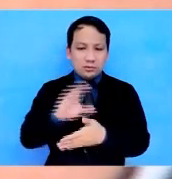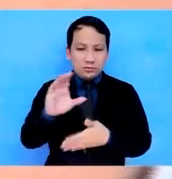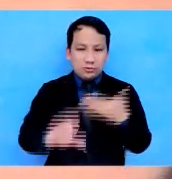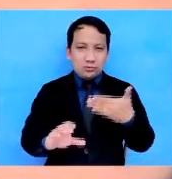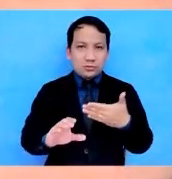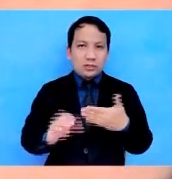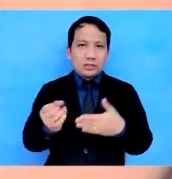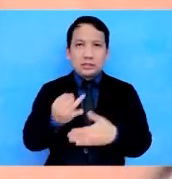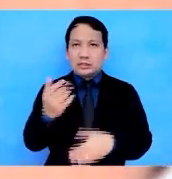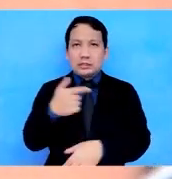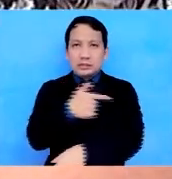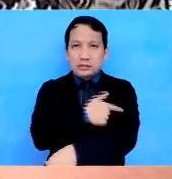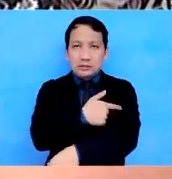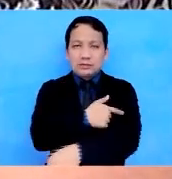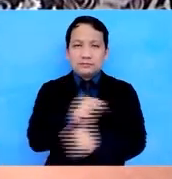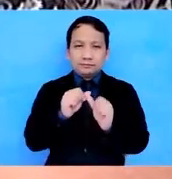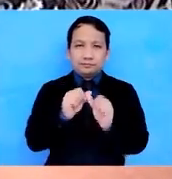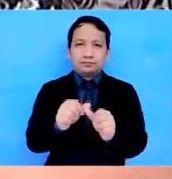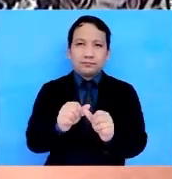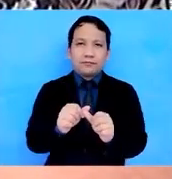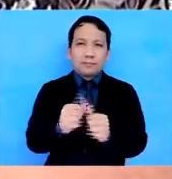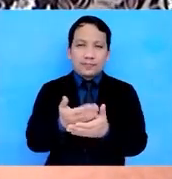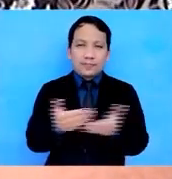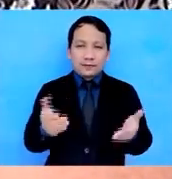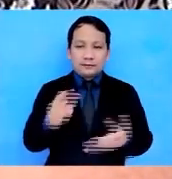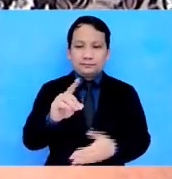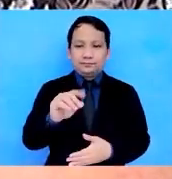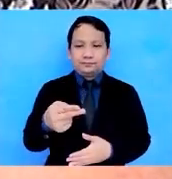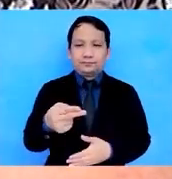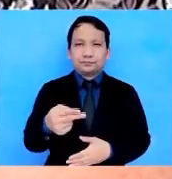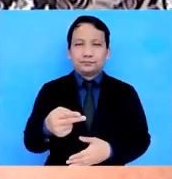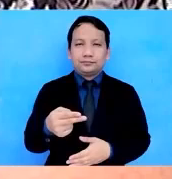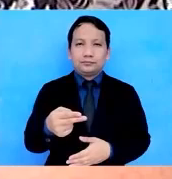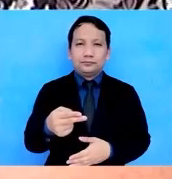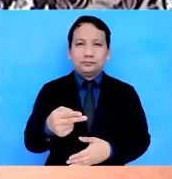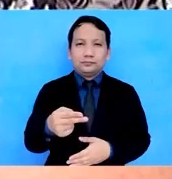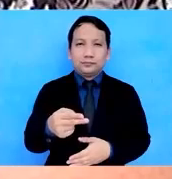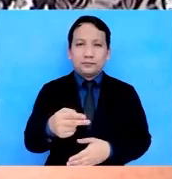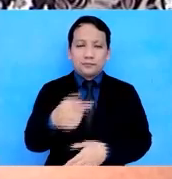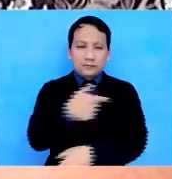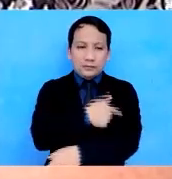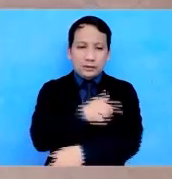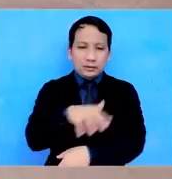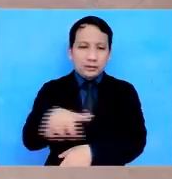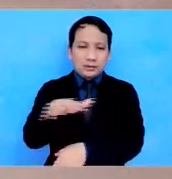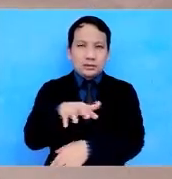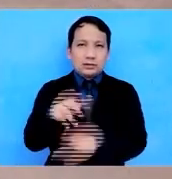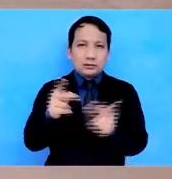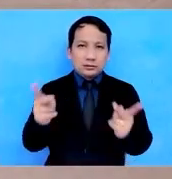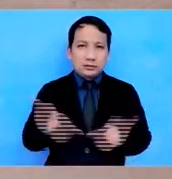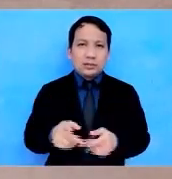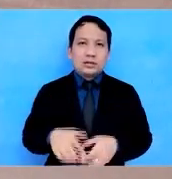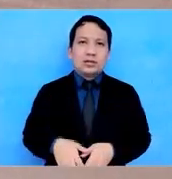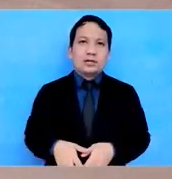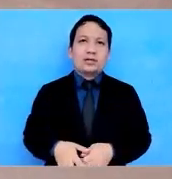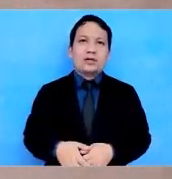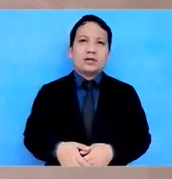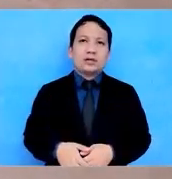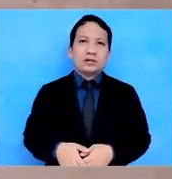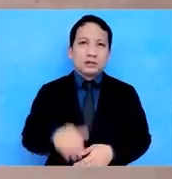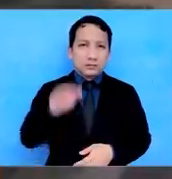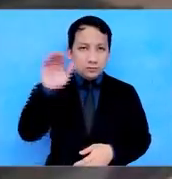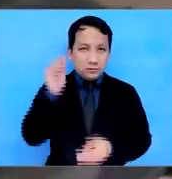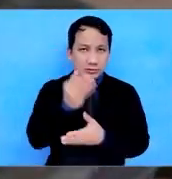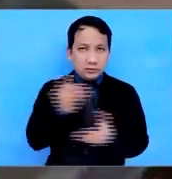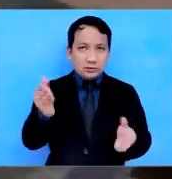dosage. Patuloy rin inilalapit ng DOH ang mga anti-rabies vaccination sa bawat bayan. Panawagan din ang